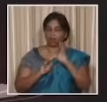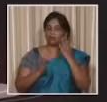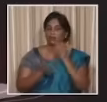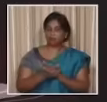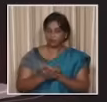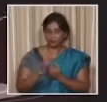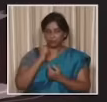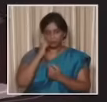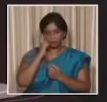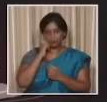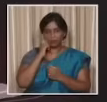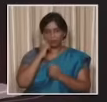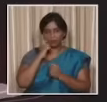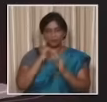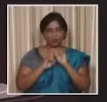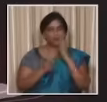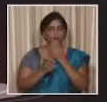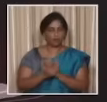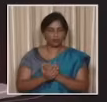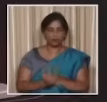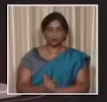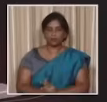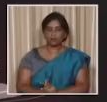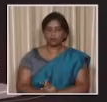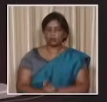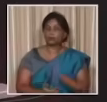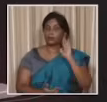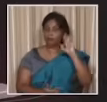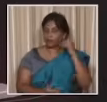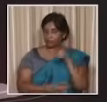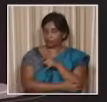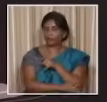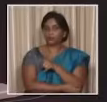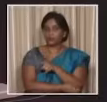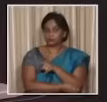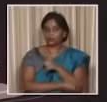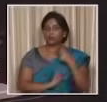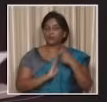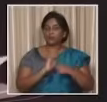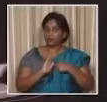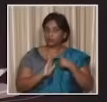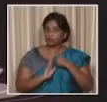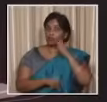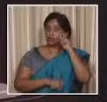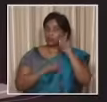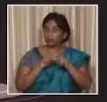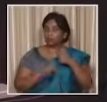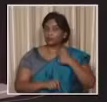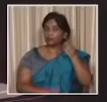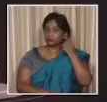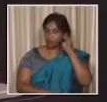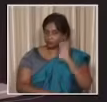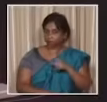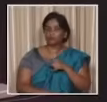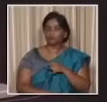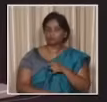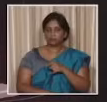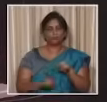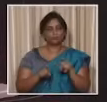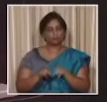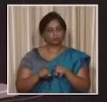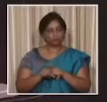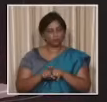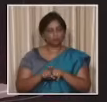ගත කරනවා සභාගත කරනවා විශේෂයෙන්ම මේ රටේ ජනතාවගේ දැන ගැනීම සඳහාත් ඒ